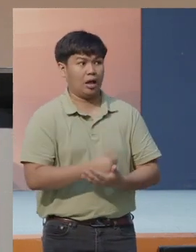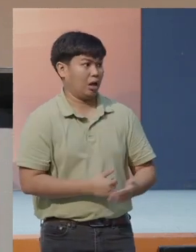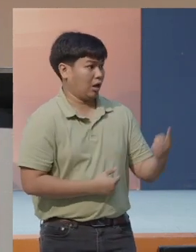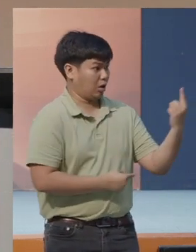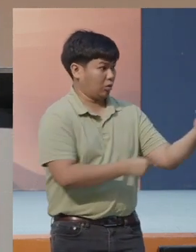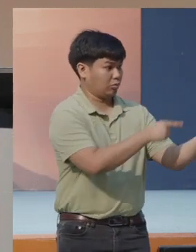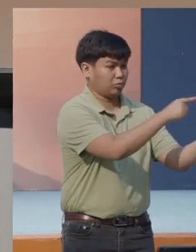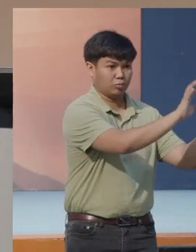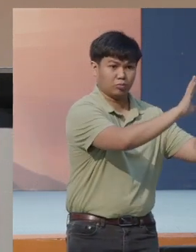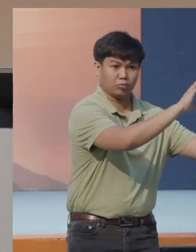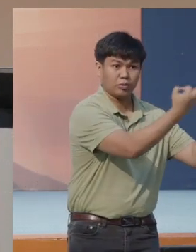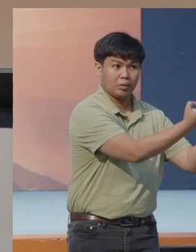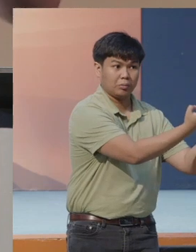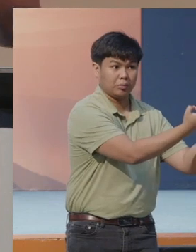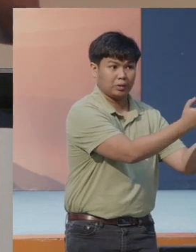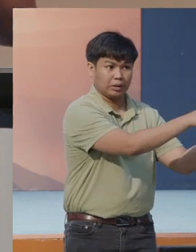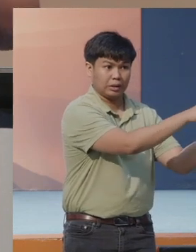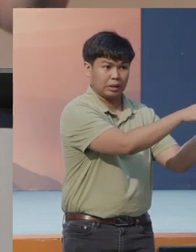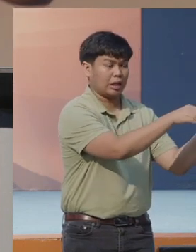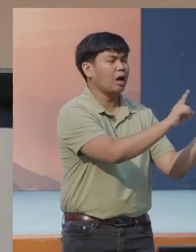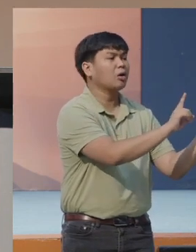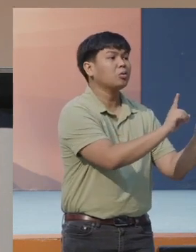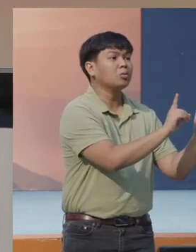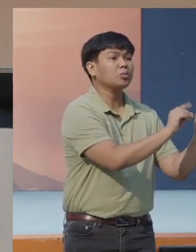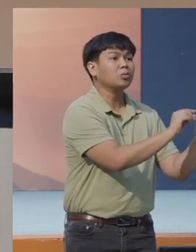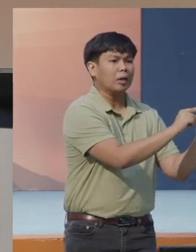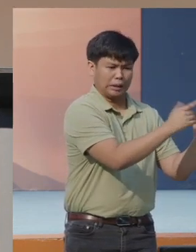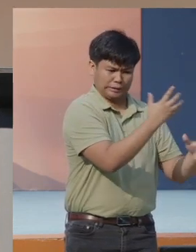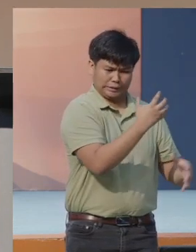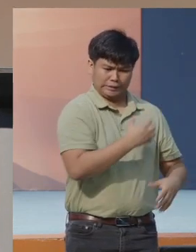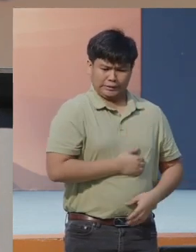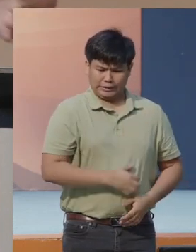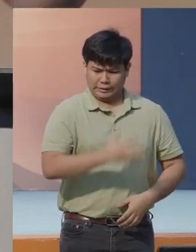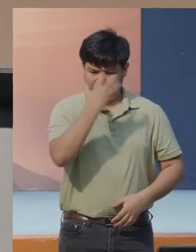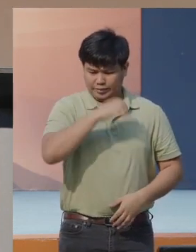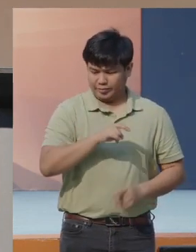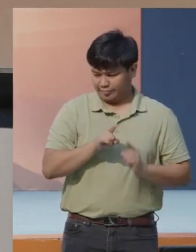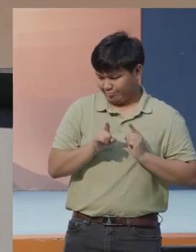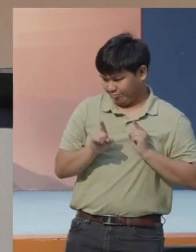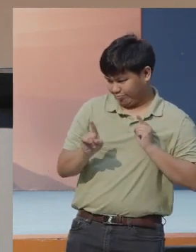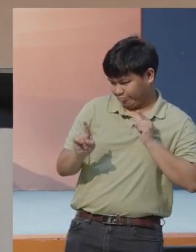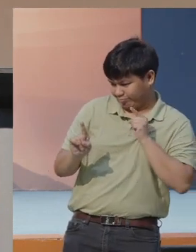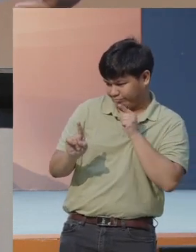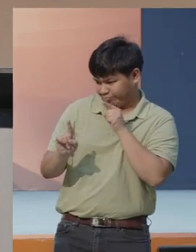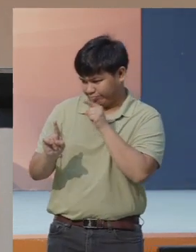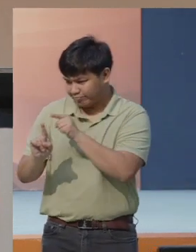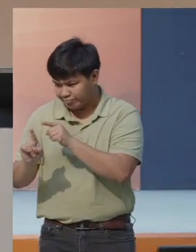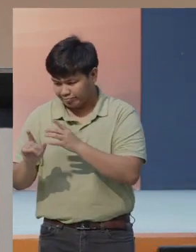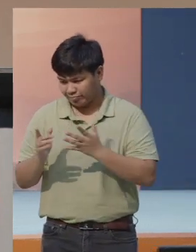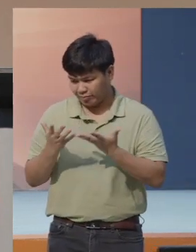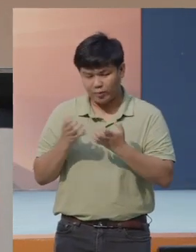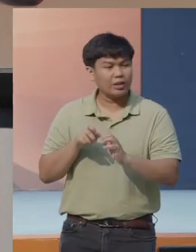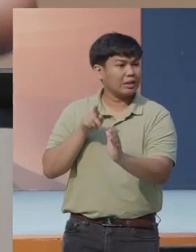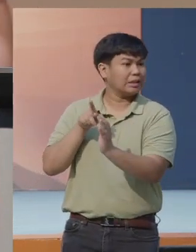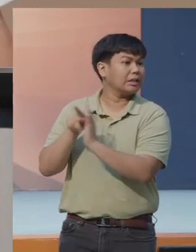napatay, no? In hot anger, pursues the manslayer and overtakes him because the way is long